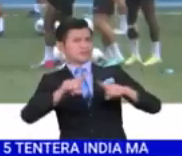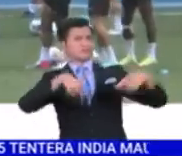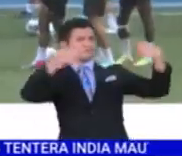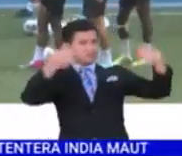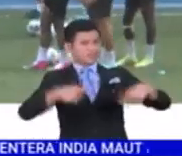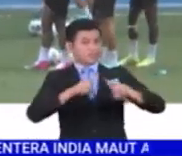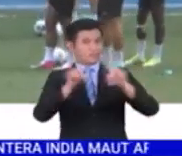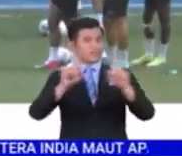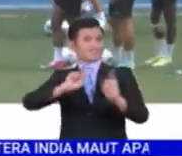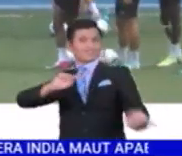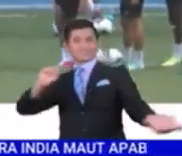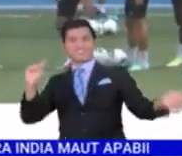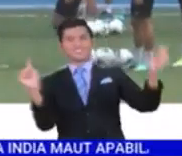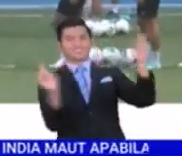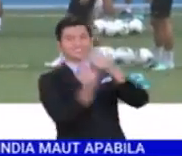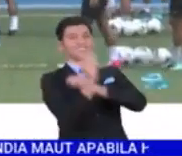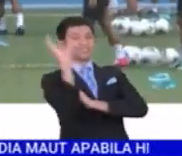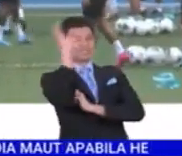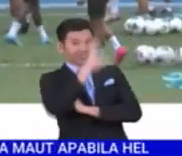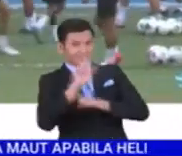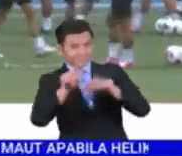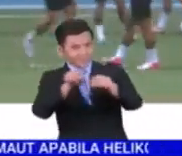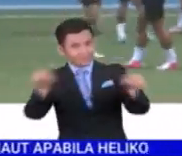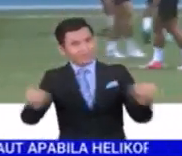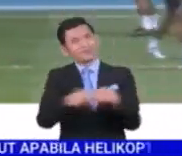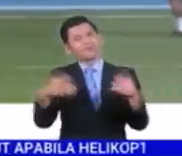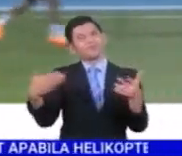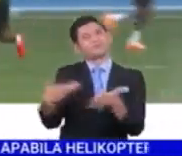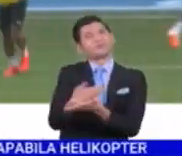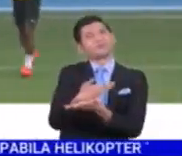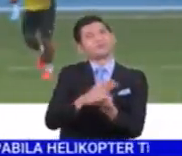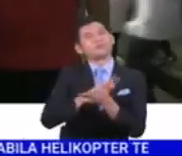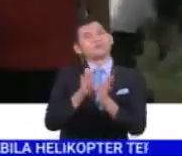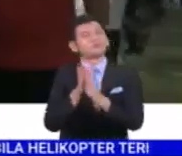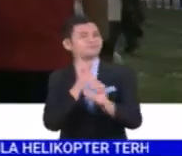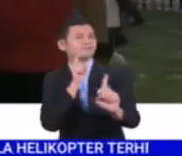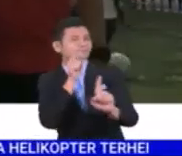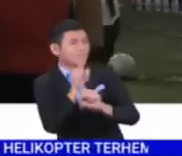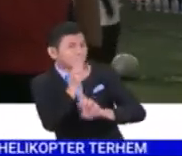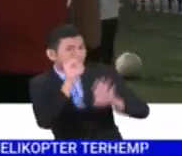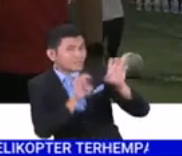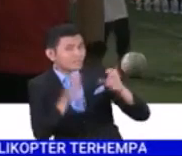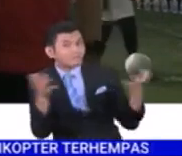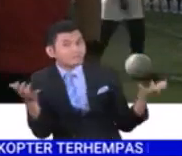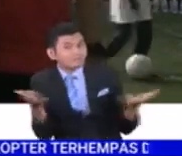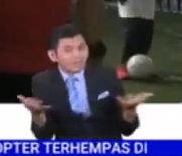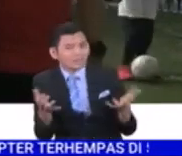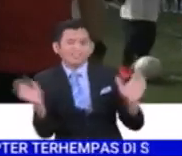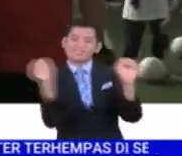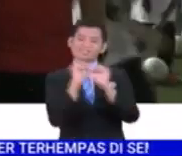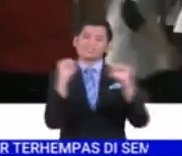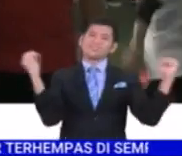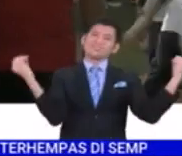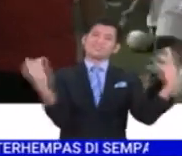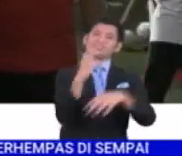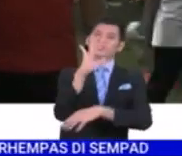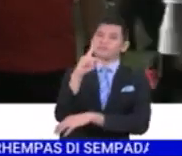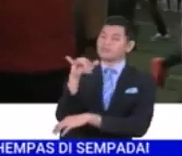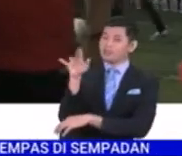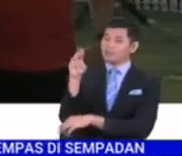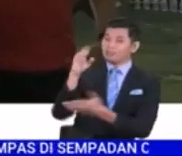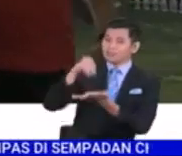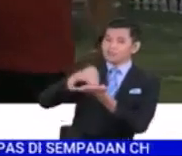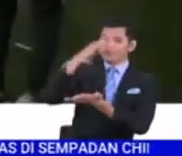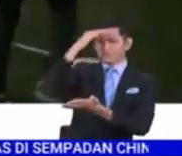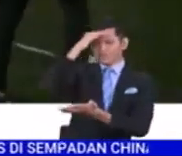mengubah angin dengan mencari gelanggang baru antara yang menjadi tumpuan dalam penilaian mereka ialah stadium Sultan Ibrahim di